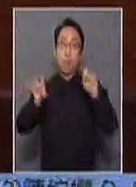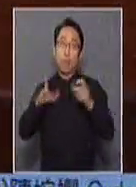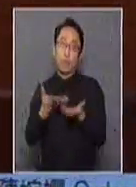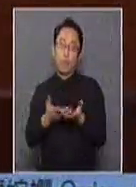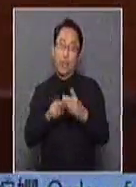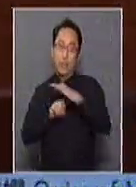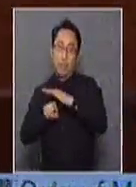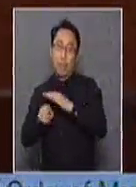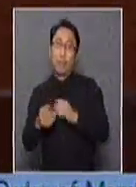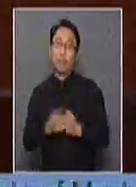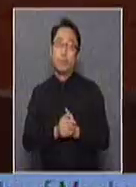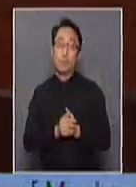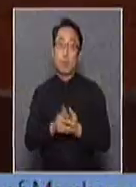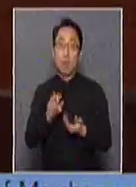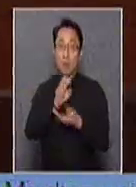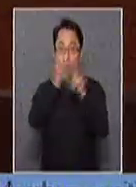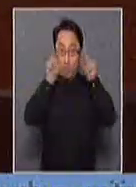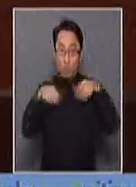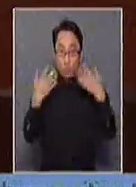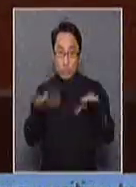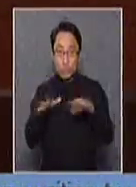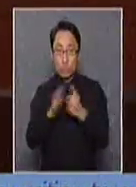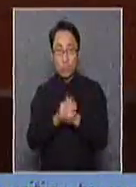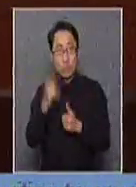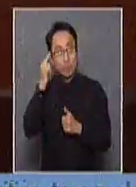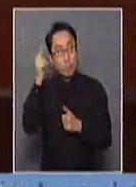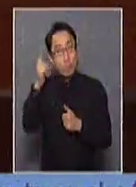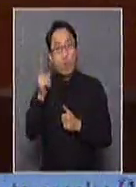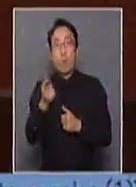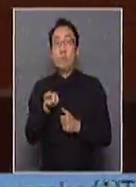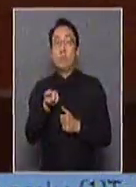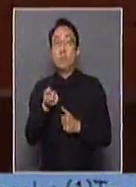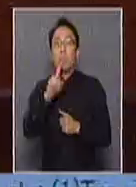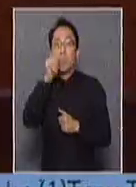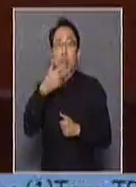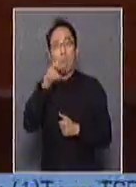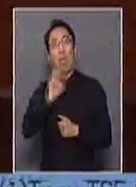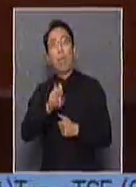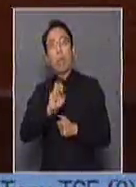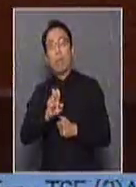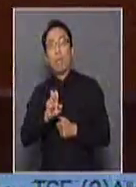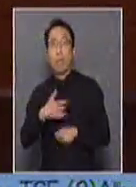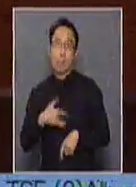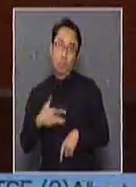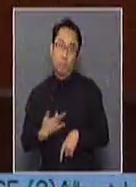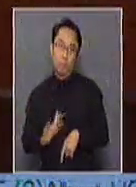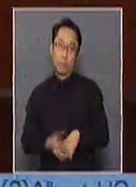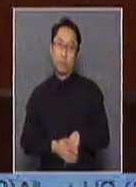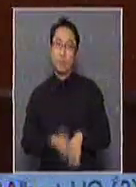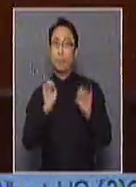份報告，大家應該都再沒有什麼懸念了，一潭死水，佛線捉塵，可以收